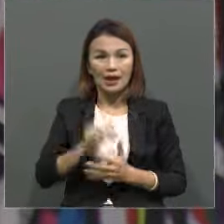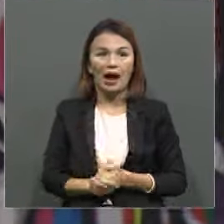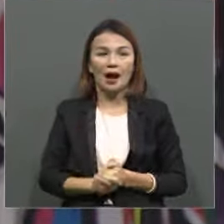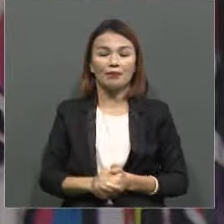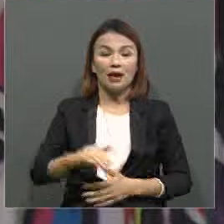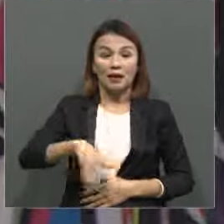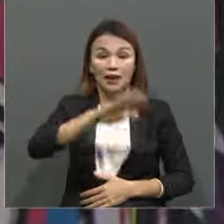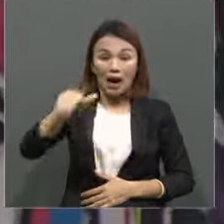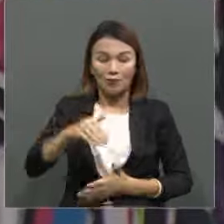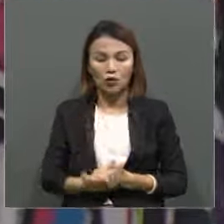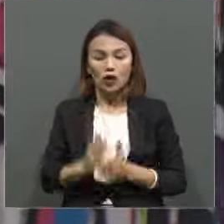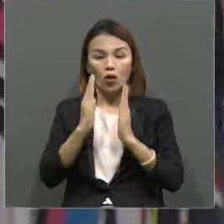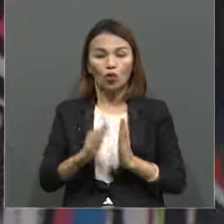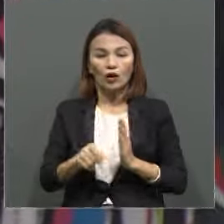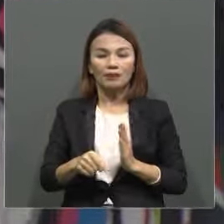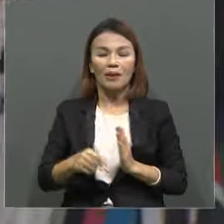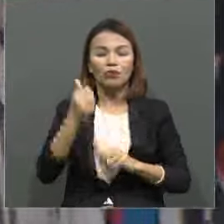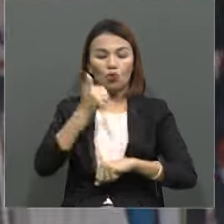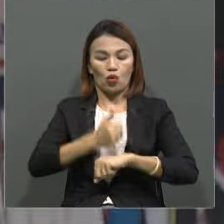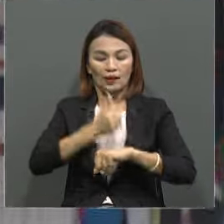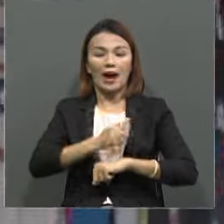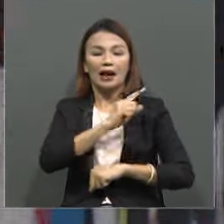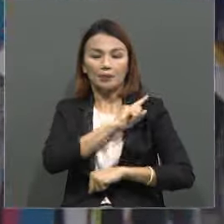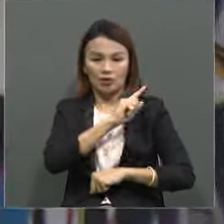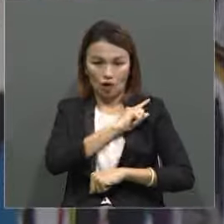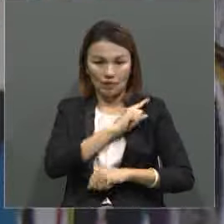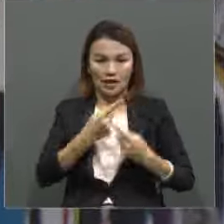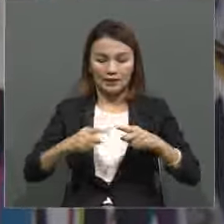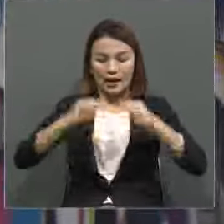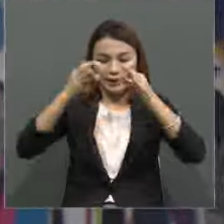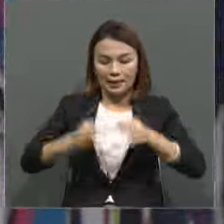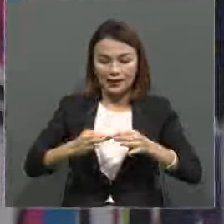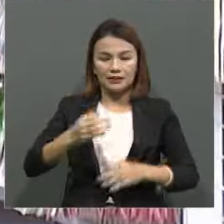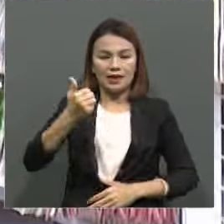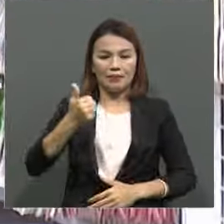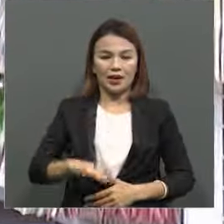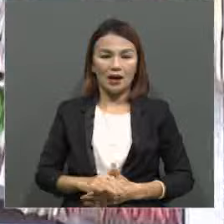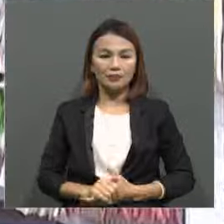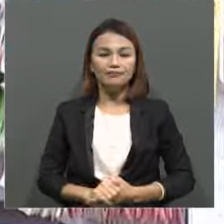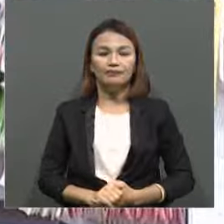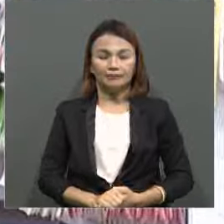ที่มารับเรื่องเนี่ยบอกว่าตัวเองเป็นแค่ผู้อำนวยการส่วนรับเรื่องไม่มีอำนาจตัดสินใจตรงนี้ครับ